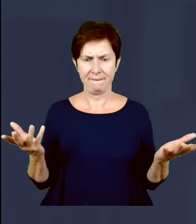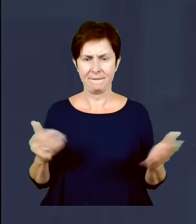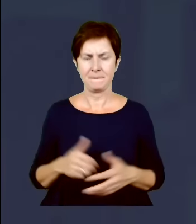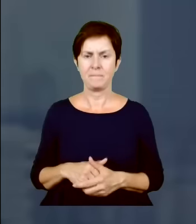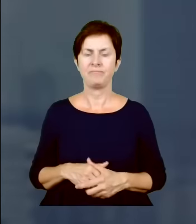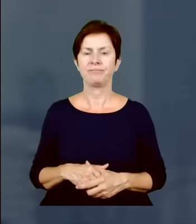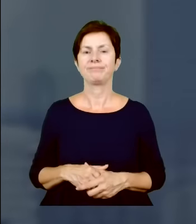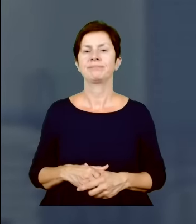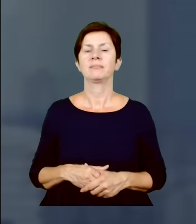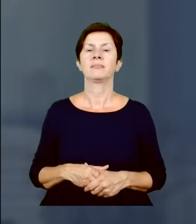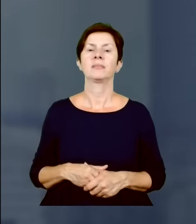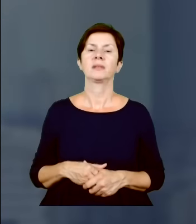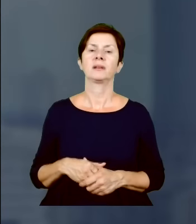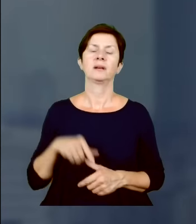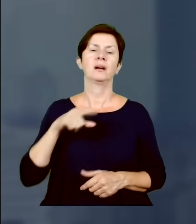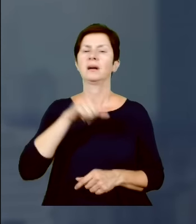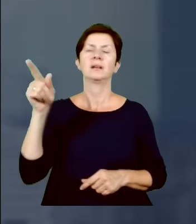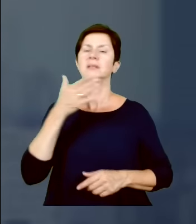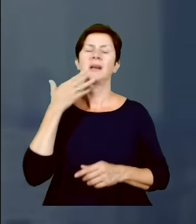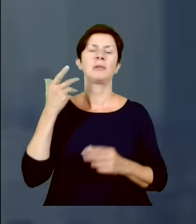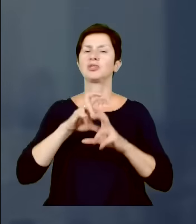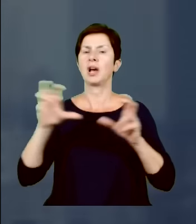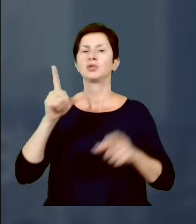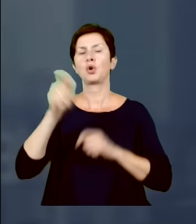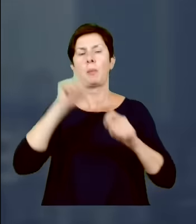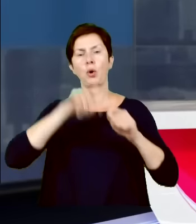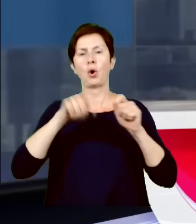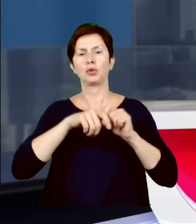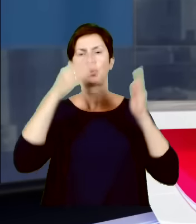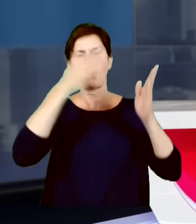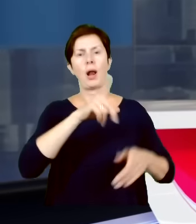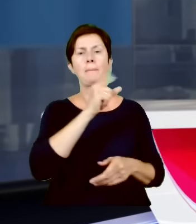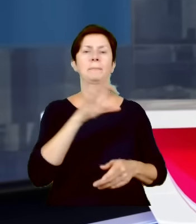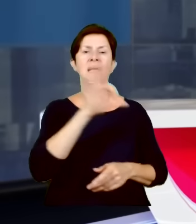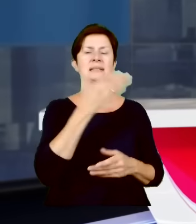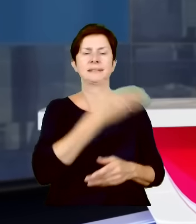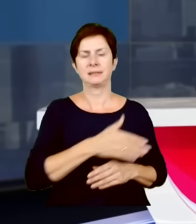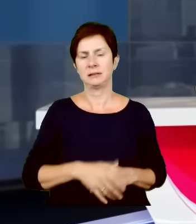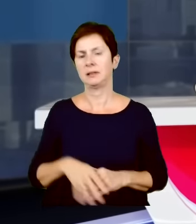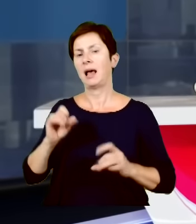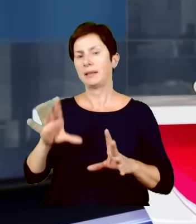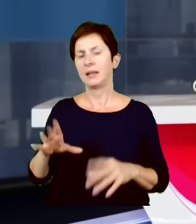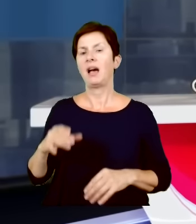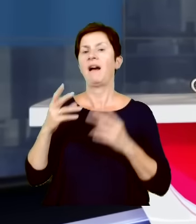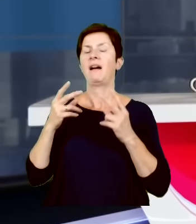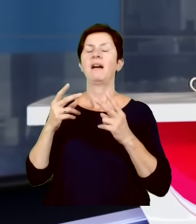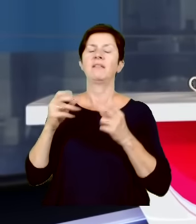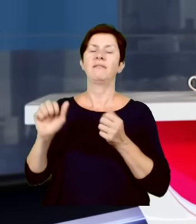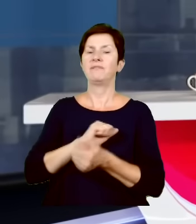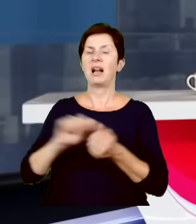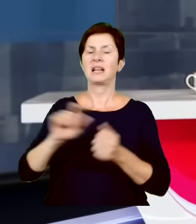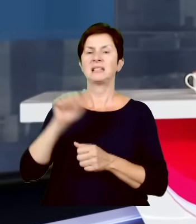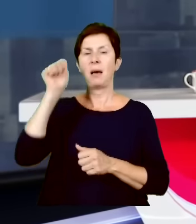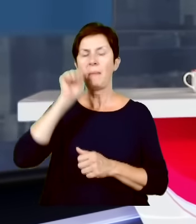musi robić audyty na PiS tak No dokładnie oczywiście Są rzeczy ważne i ważniejsze i najwyraźniej walka z mafiami vatowskim do tych rzeczy